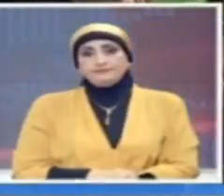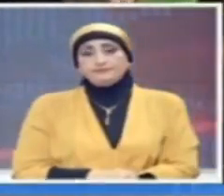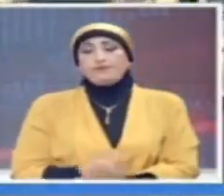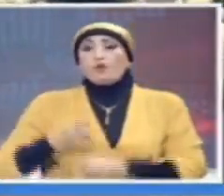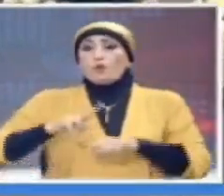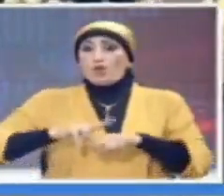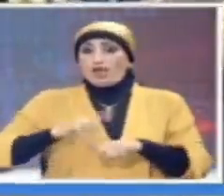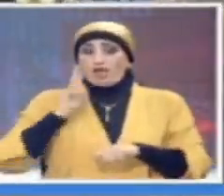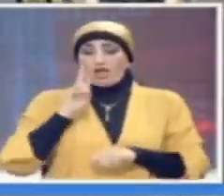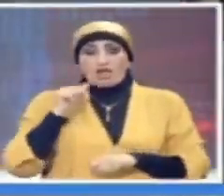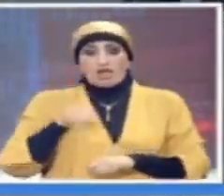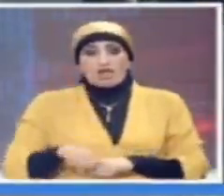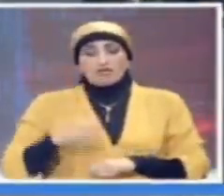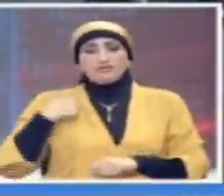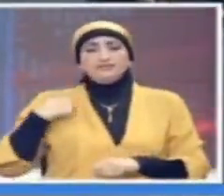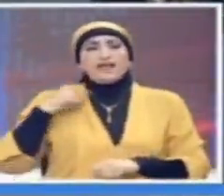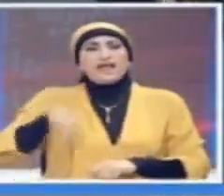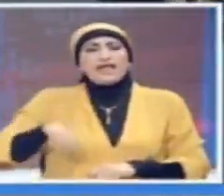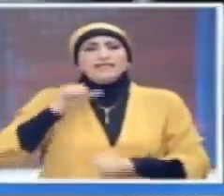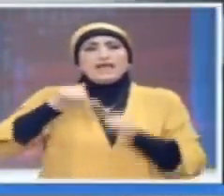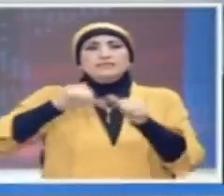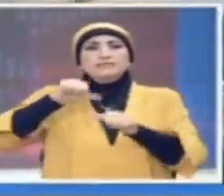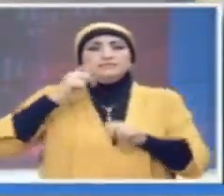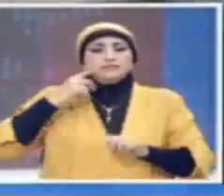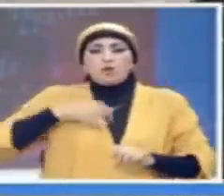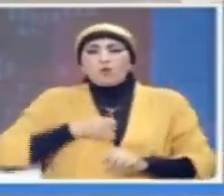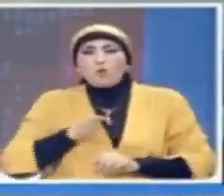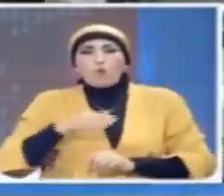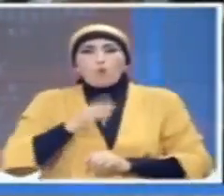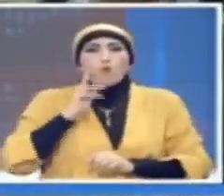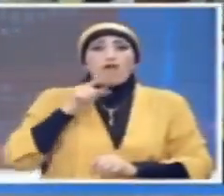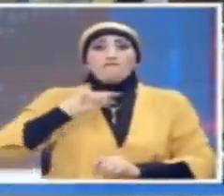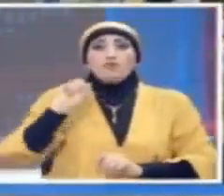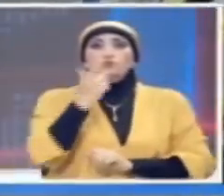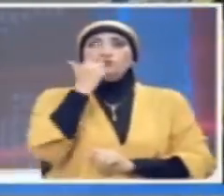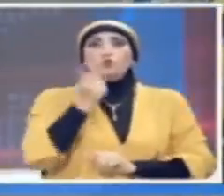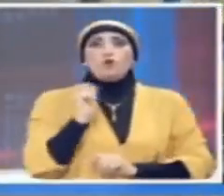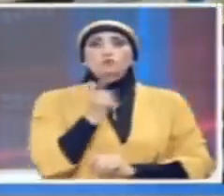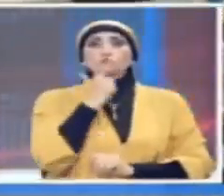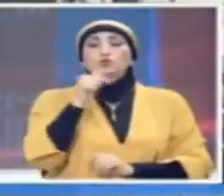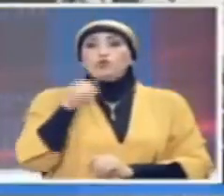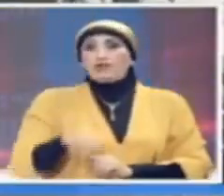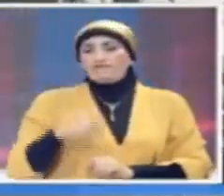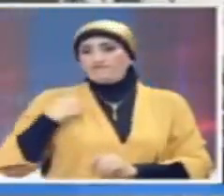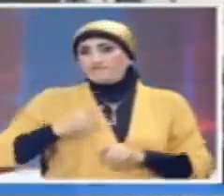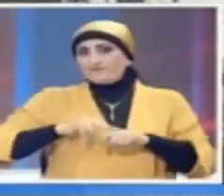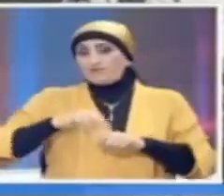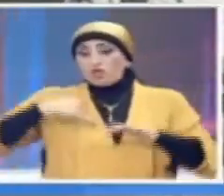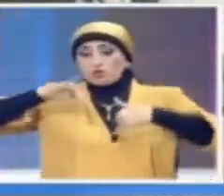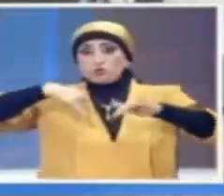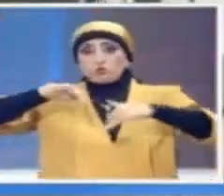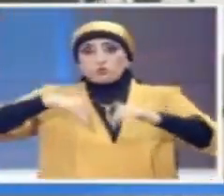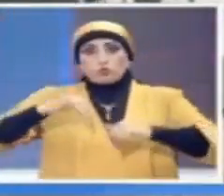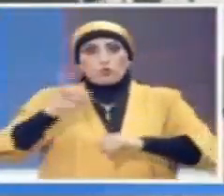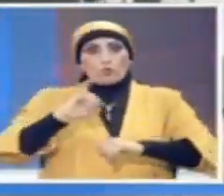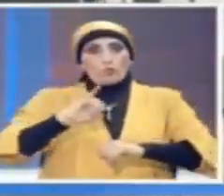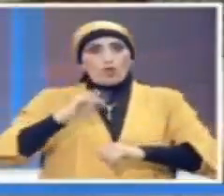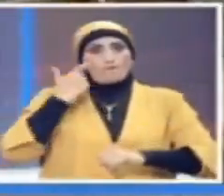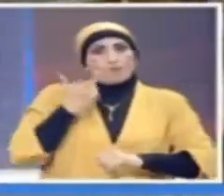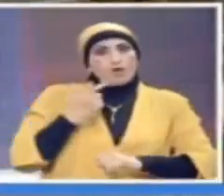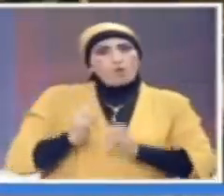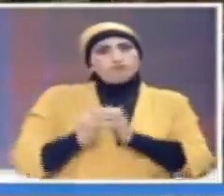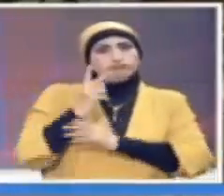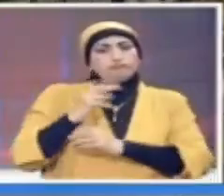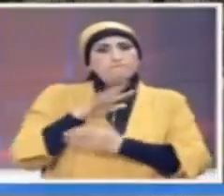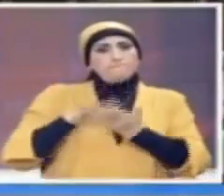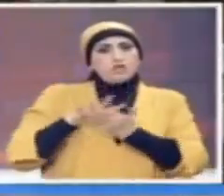كما تم الدفع بالدوريات الأمنية وعناصر من قوات التدخل السريع على كافة المحاور والطرق الرئيسية لرصد الحالة